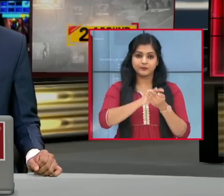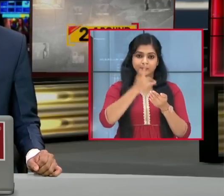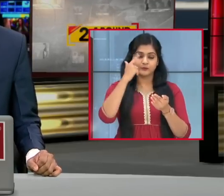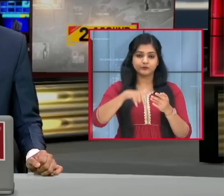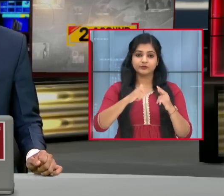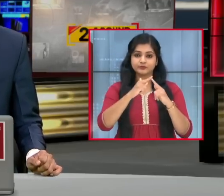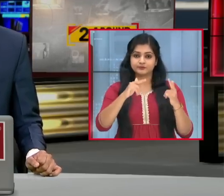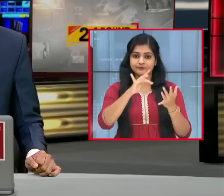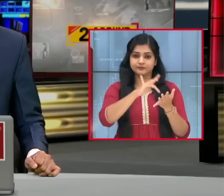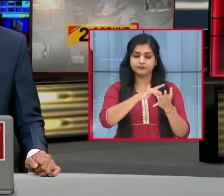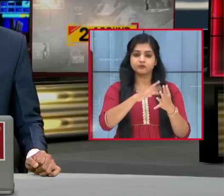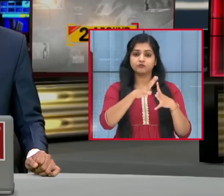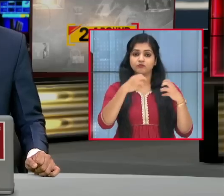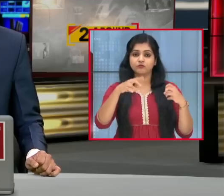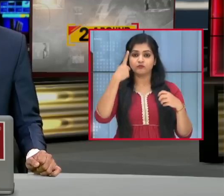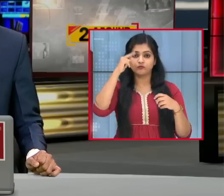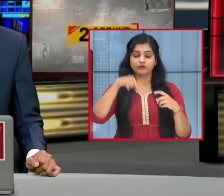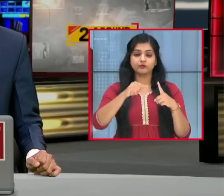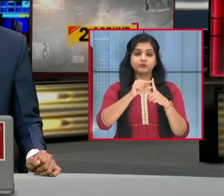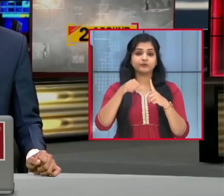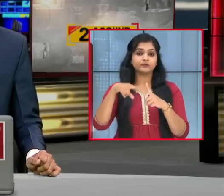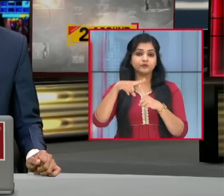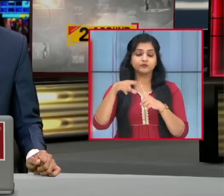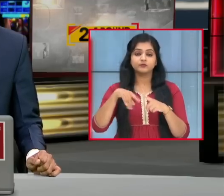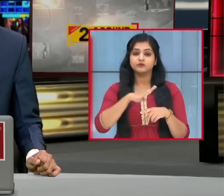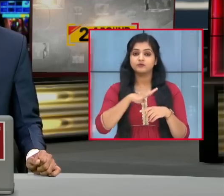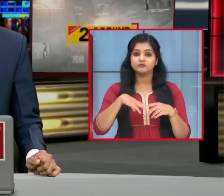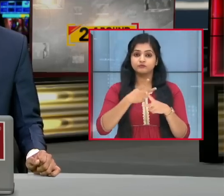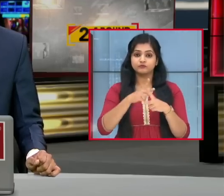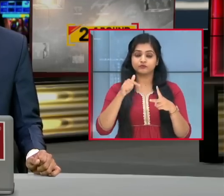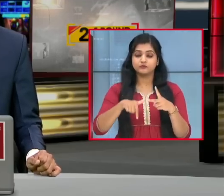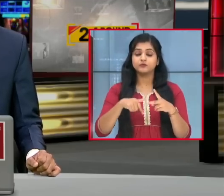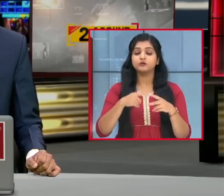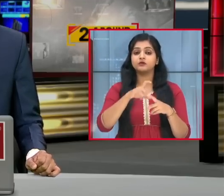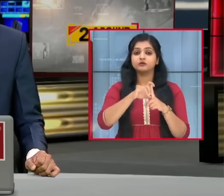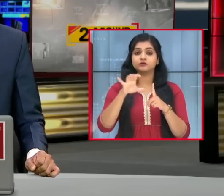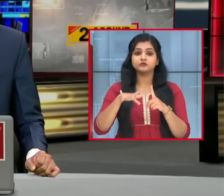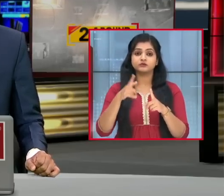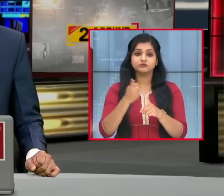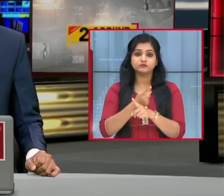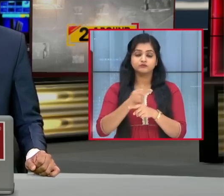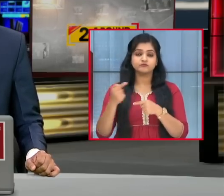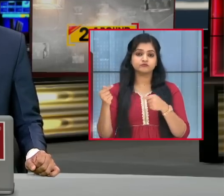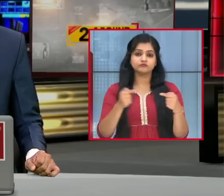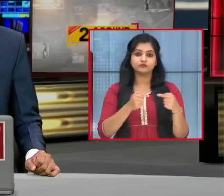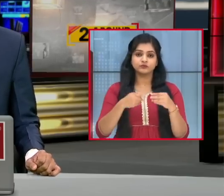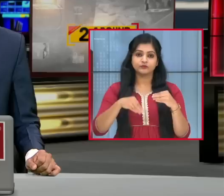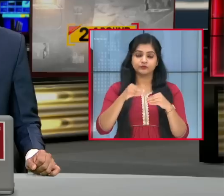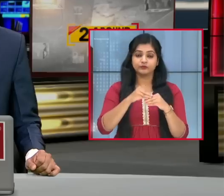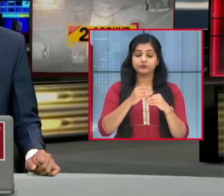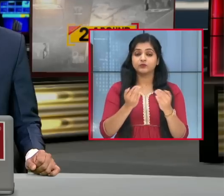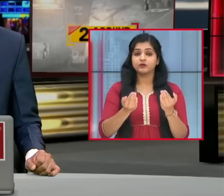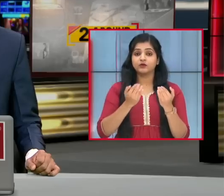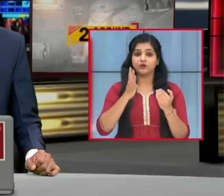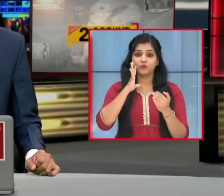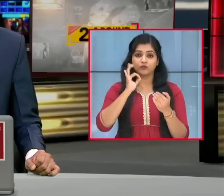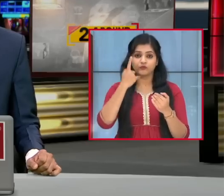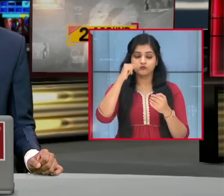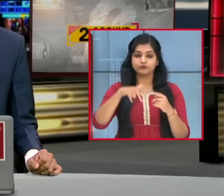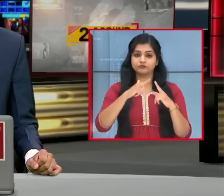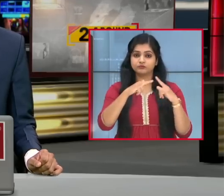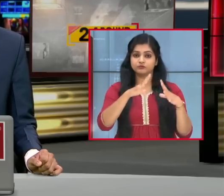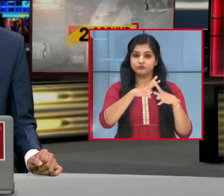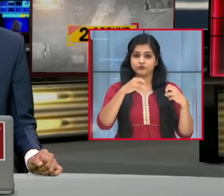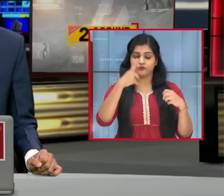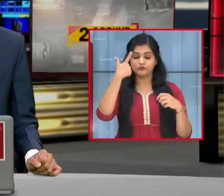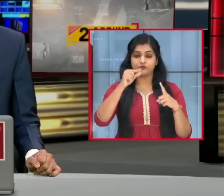ഷെഡുകൾ പൊളിക്കുന്നതിൽ പാറമേക്കാവ് തിരുവമ്പാടി ദേവസ്വങ്ങളും ജില്ലാ ഭരണകൂടവും തമ്മിൽ തർക്കം. സുരക്ഷാ കാരണങ്ങളാൽ ഷെഡ് പൊളിക്കണമെന്ന പെസ്സയുടെ നിർദ്ദേശം ജില്ലാ